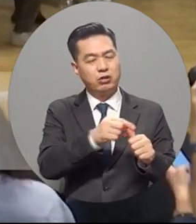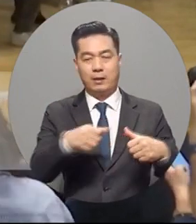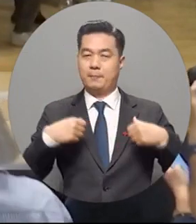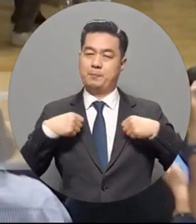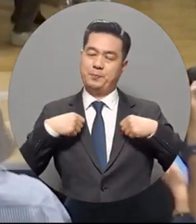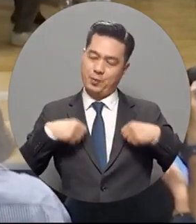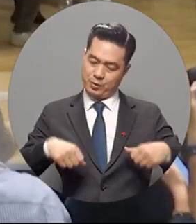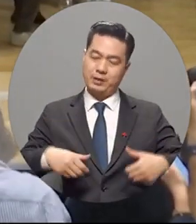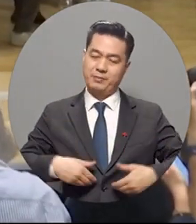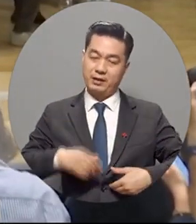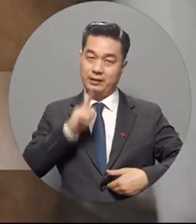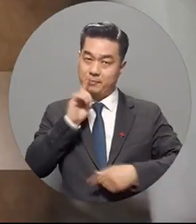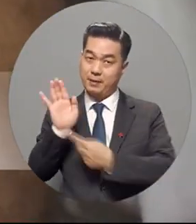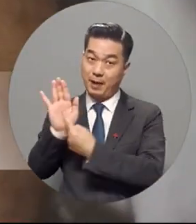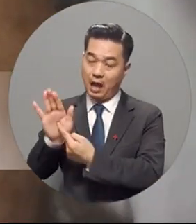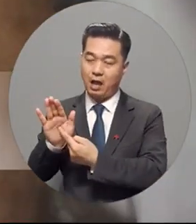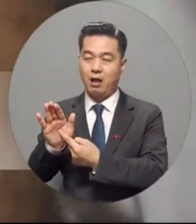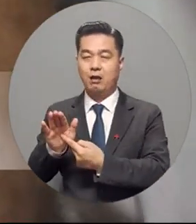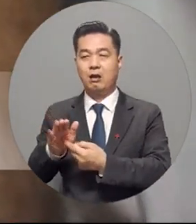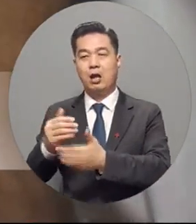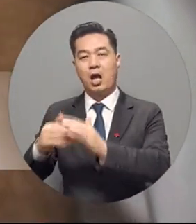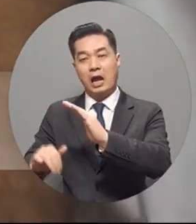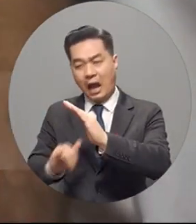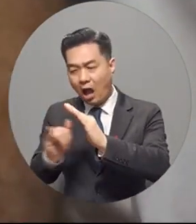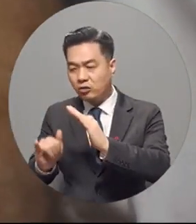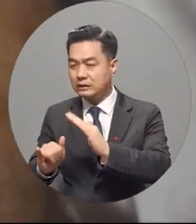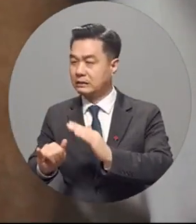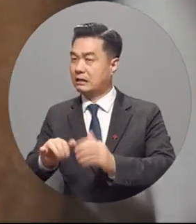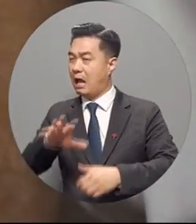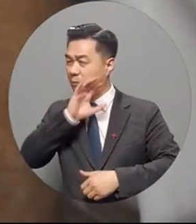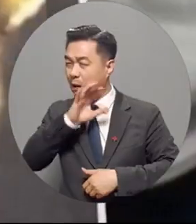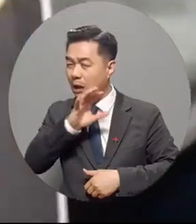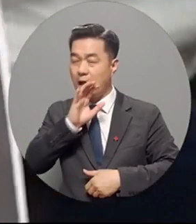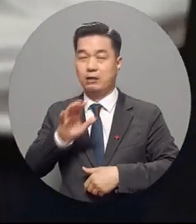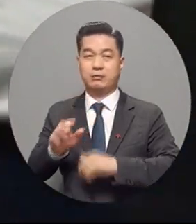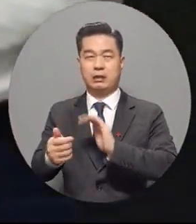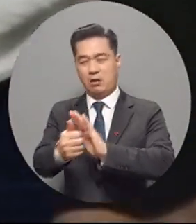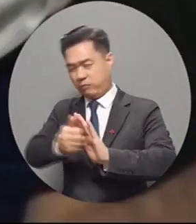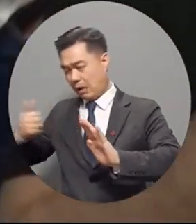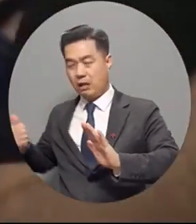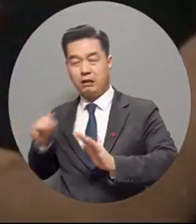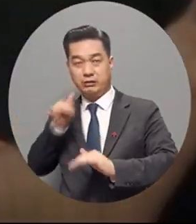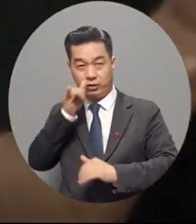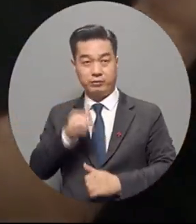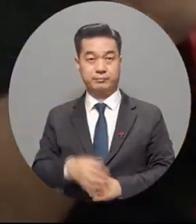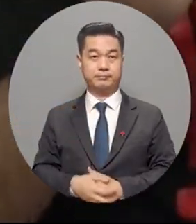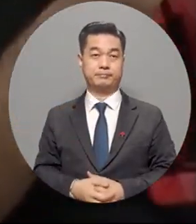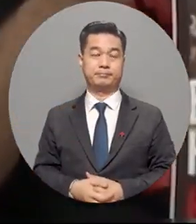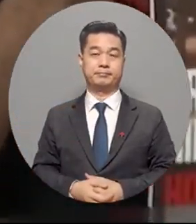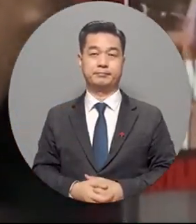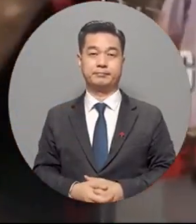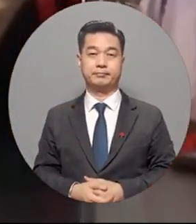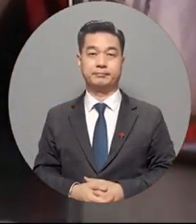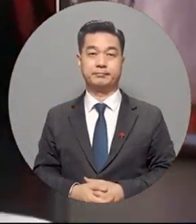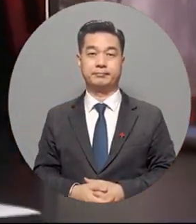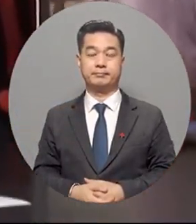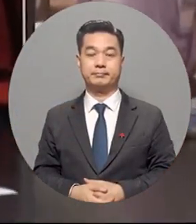의미로 말하자 가족들은 고성을 지르고 퇴장하기도 한 것으로 전해졌습니다. MBC 뉴스 윤성철입니다.